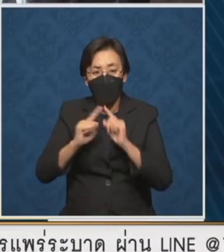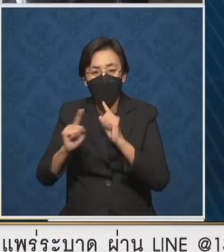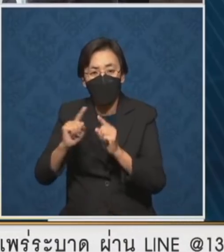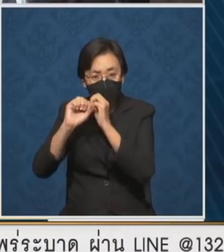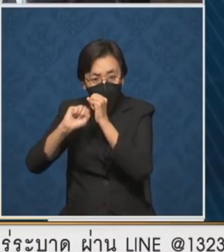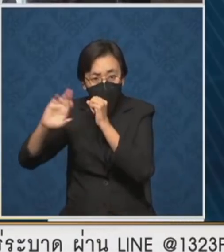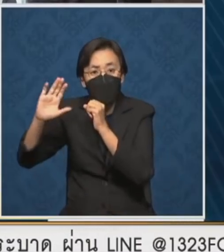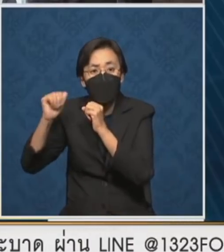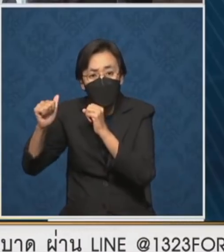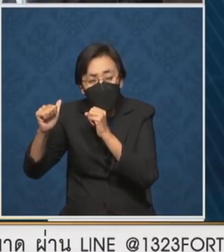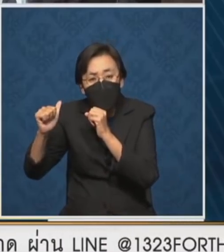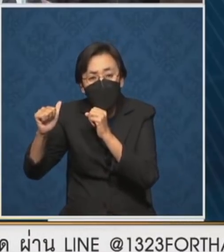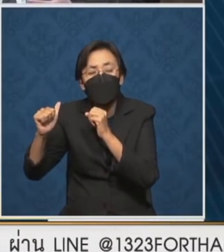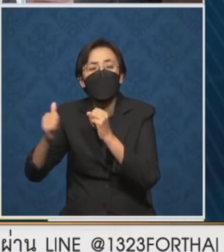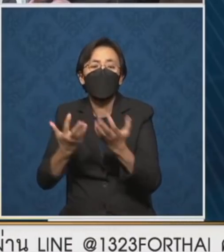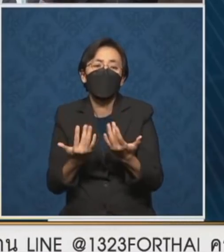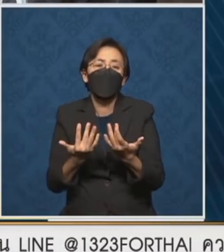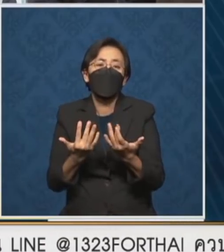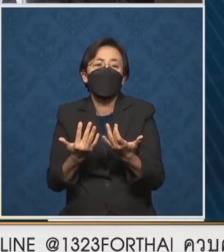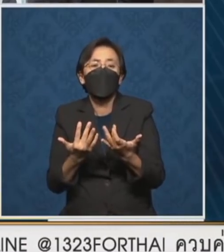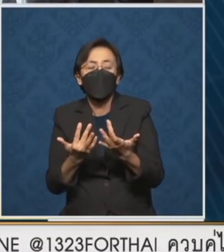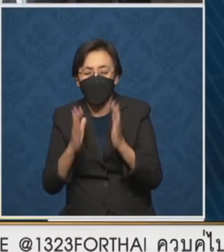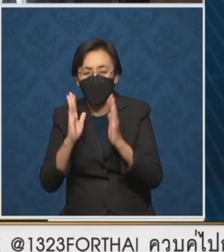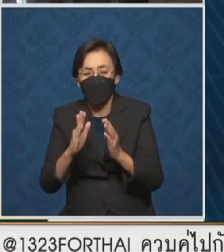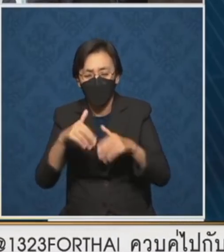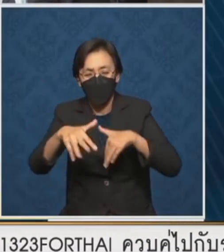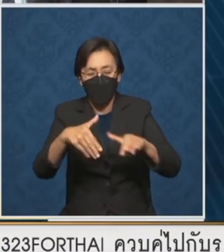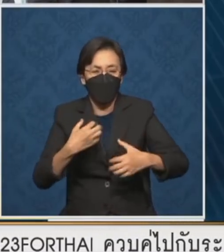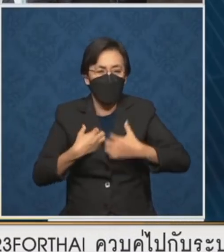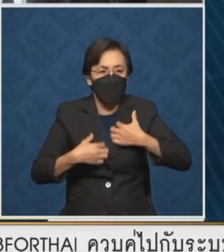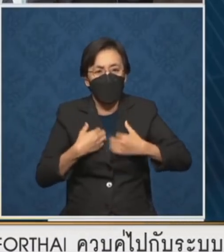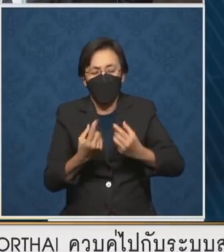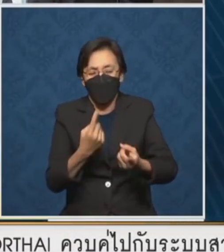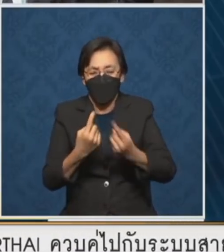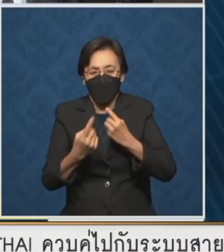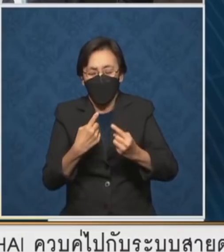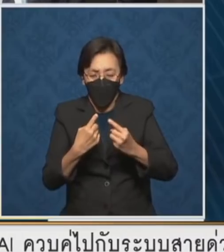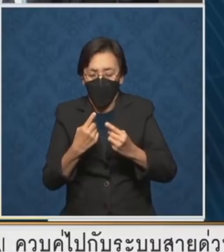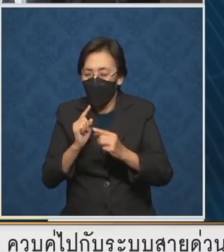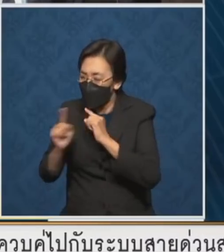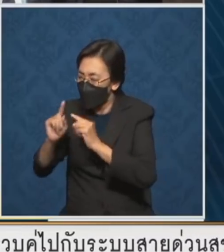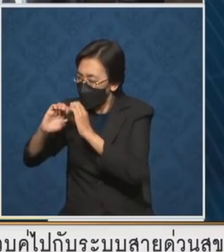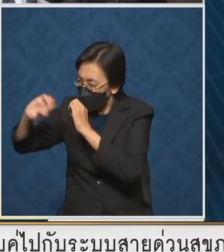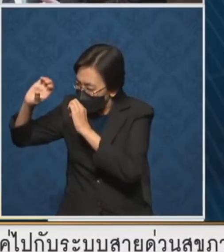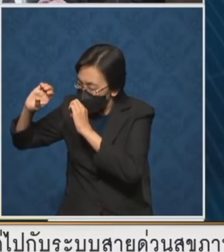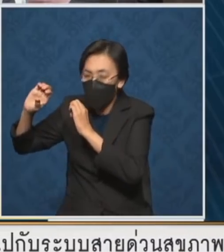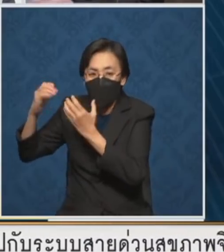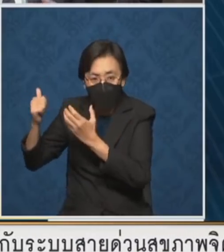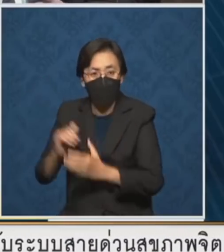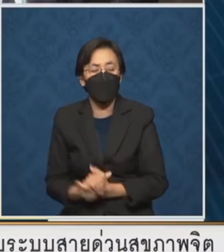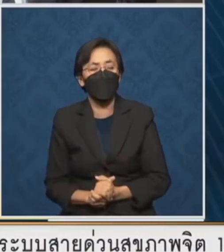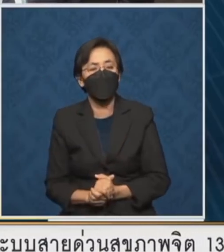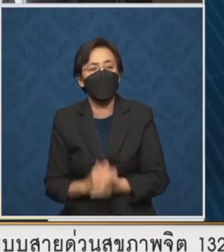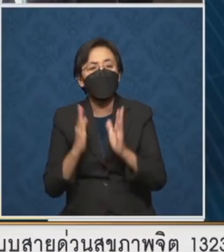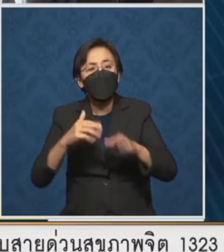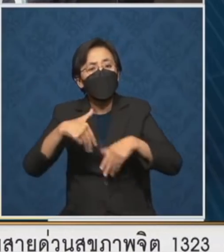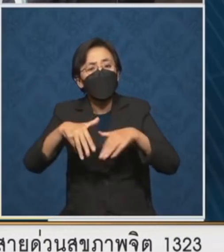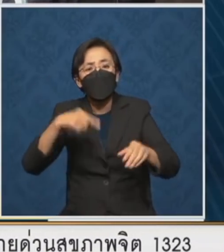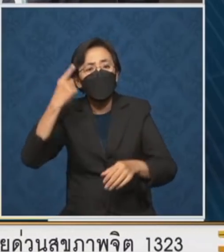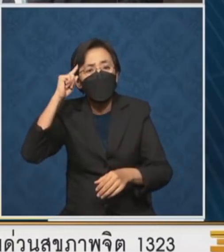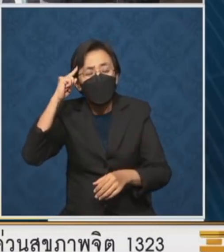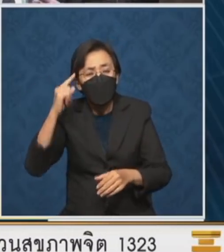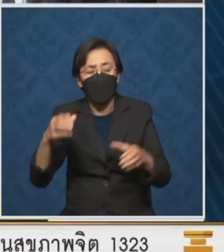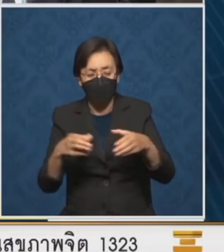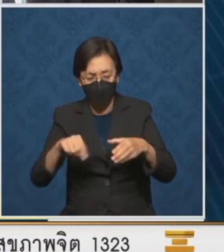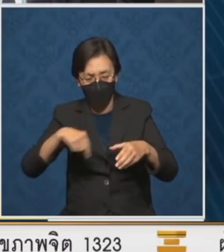ช.ได้นะต้องรอให้เขาออกมาด่ากันก่อนครับสุดท้ายประชาชนจำนวนมากก็ไม่รู้ว่าตัวเองเป็นกลุ่มเสี่ย